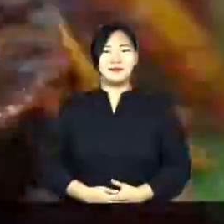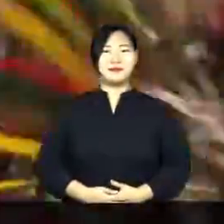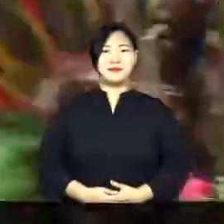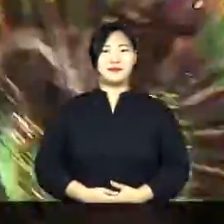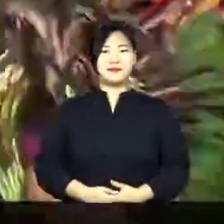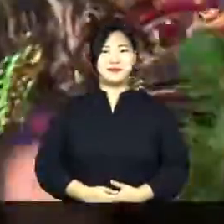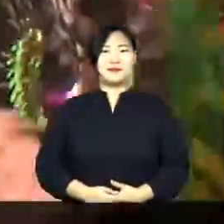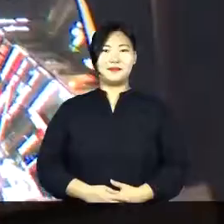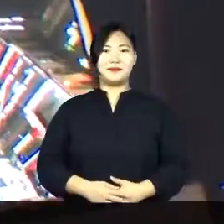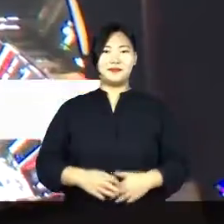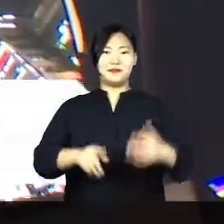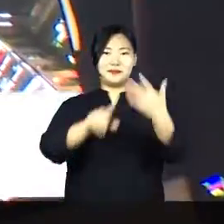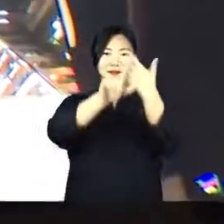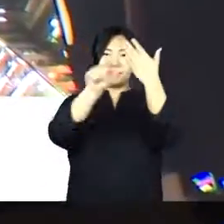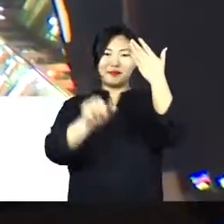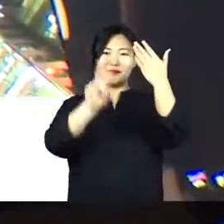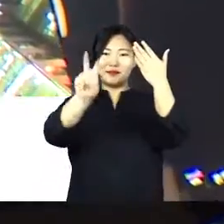기록했습니다.